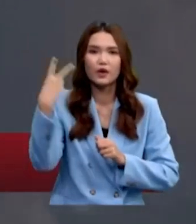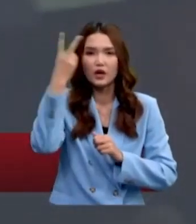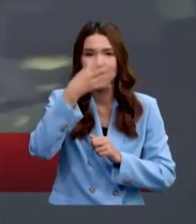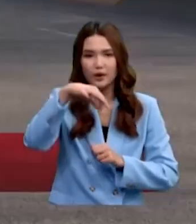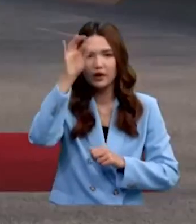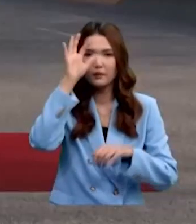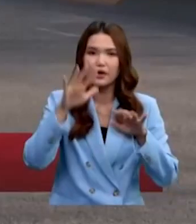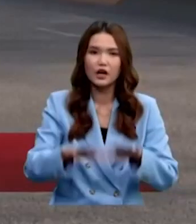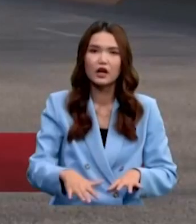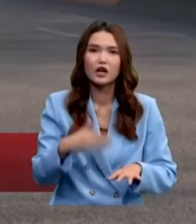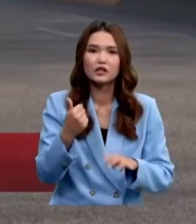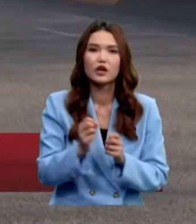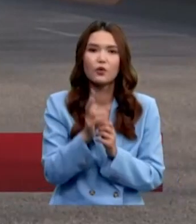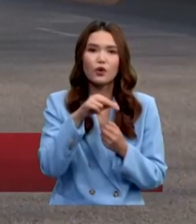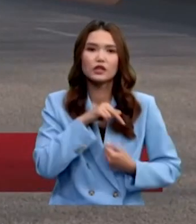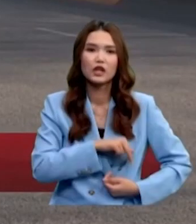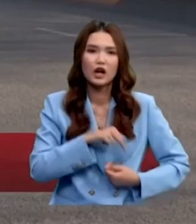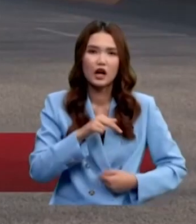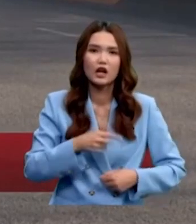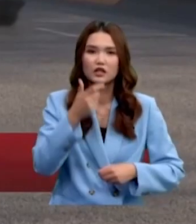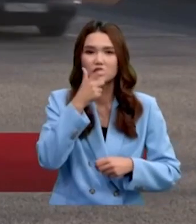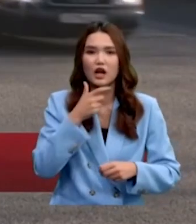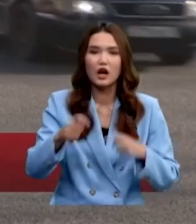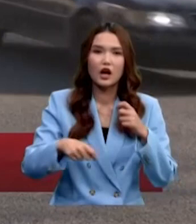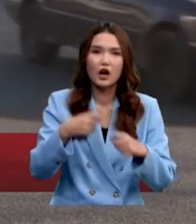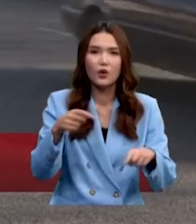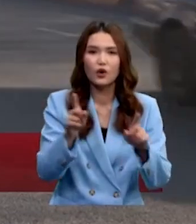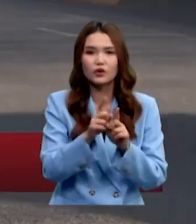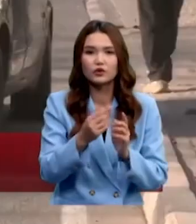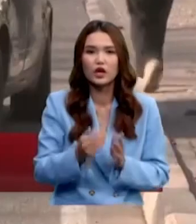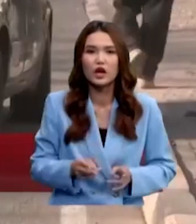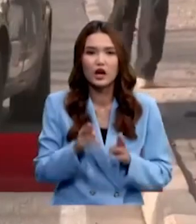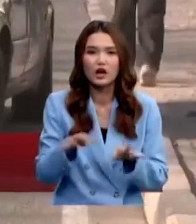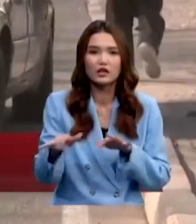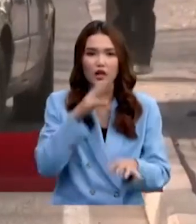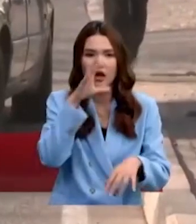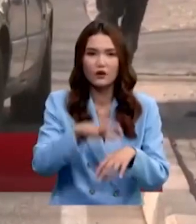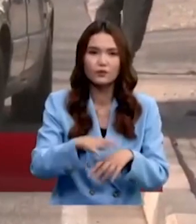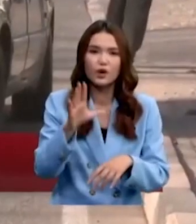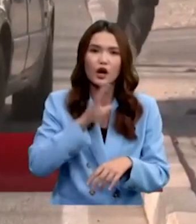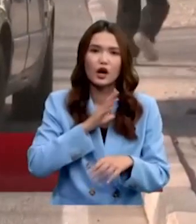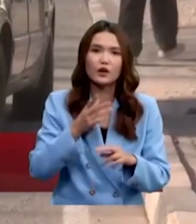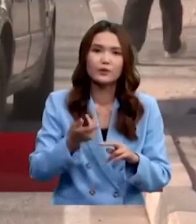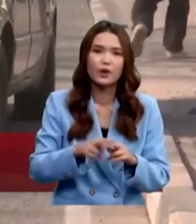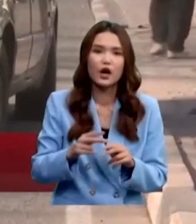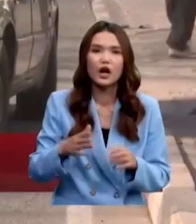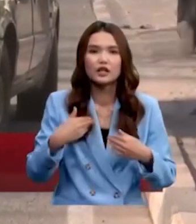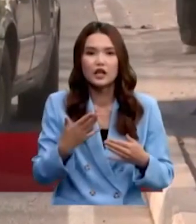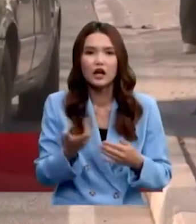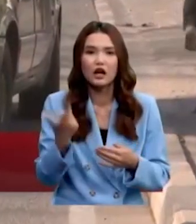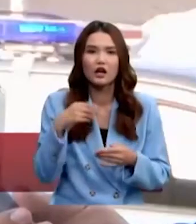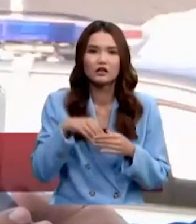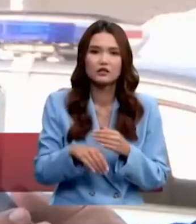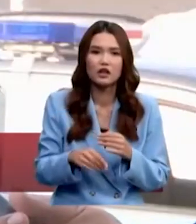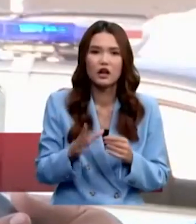полиция департаментінің 12 қызметкері бармақ басты көз қысты әрекетке барған үшін сотталған. Содан кейін антигордың сыбайластық картасына